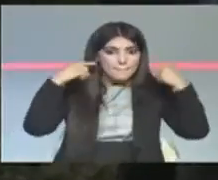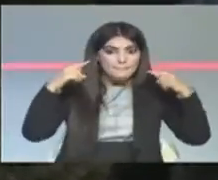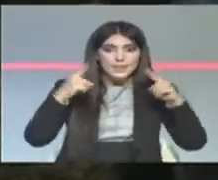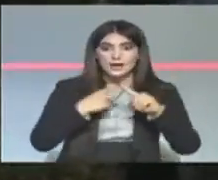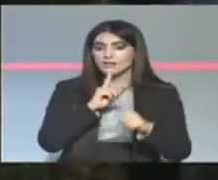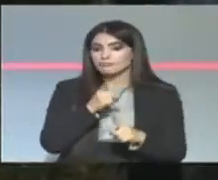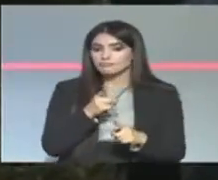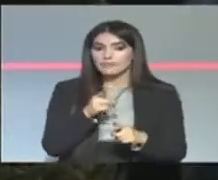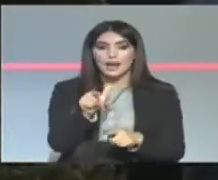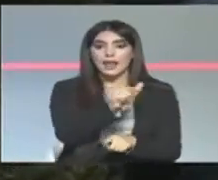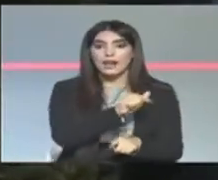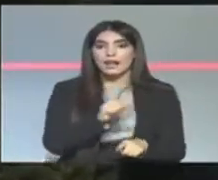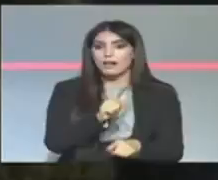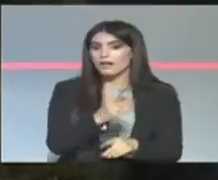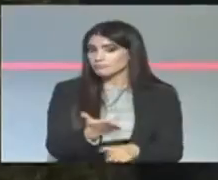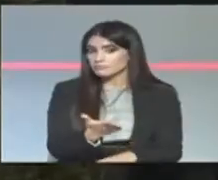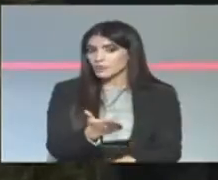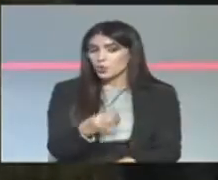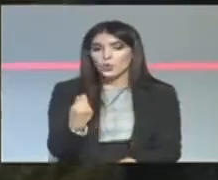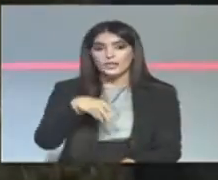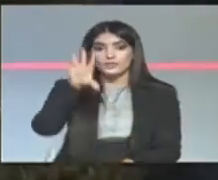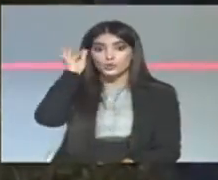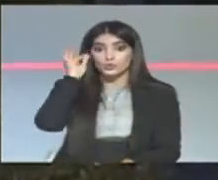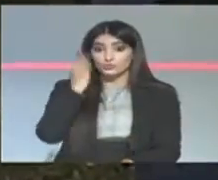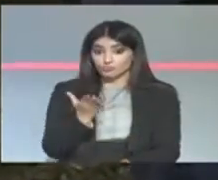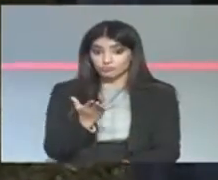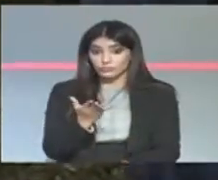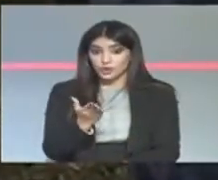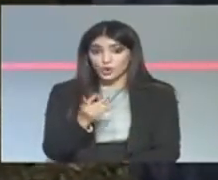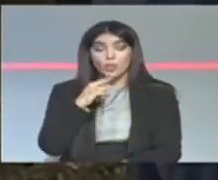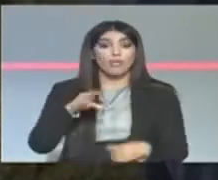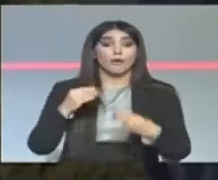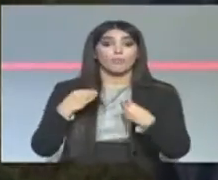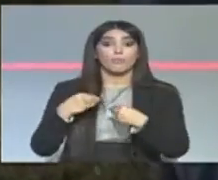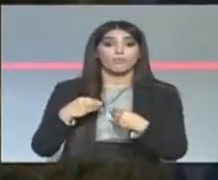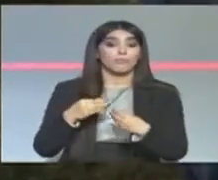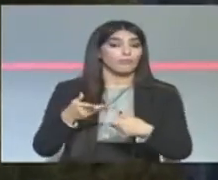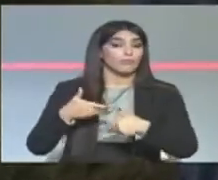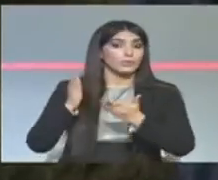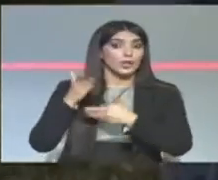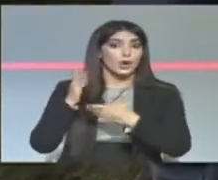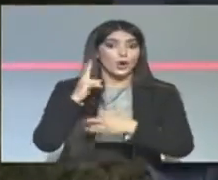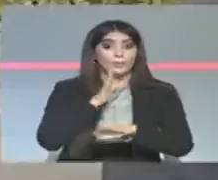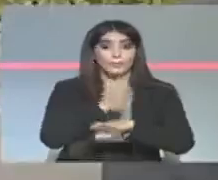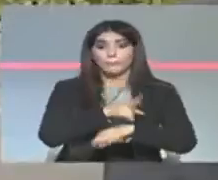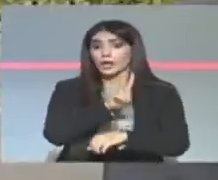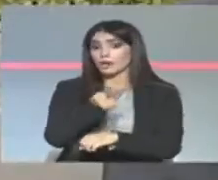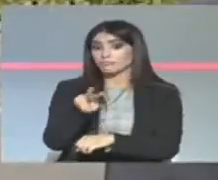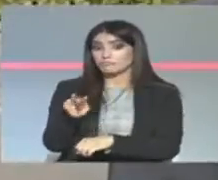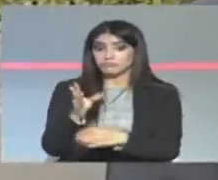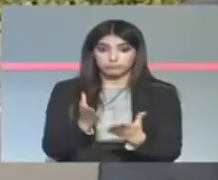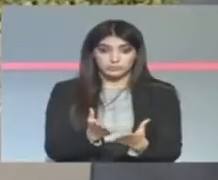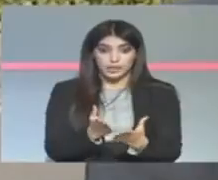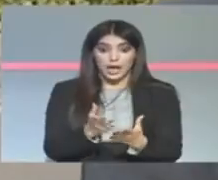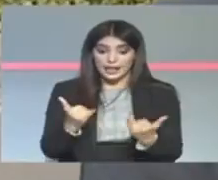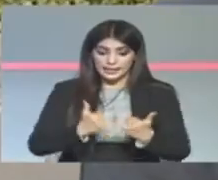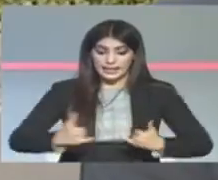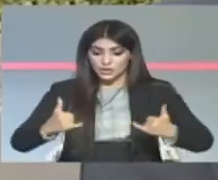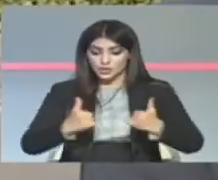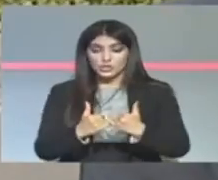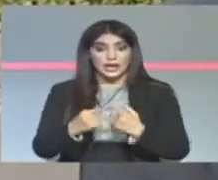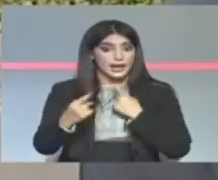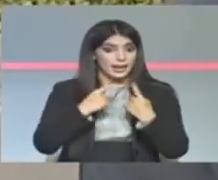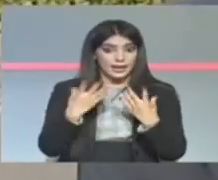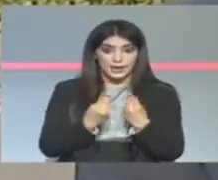اه في ال في تونس وهذا التوريد من زياره هذه الجلسه مع